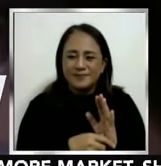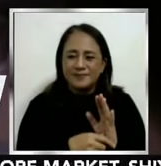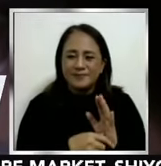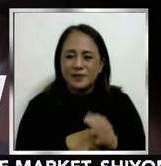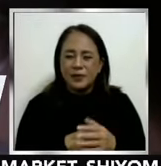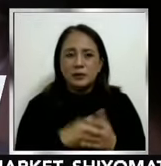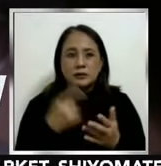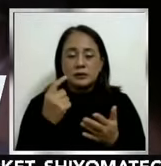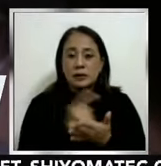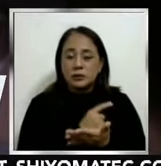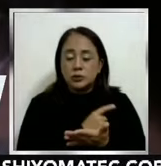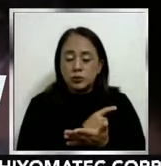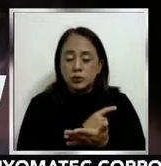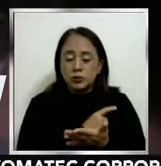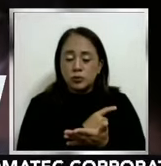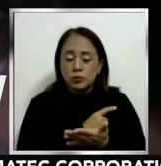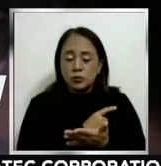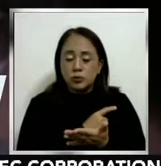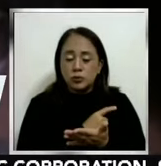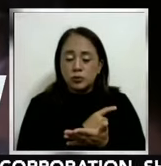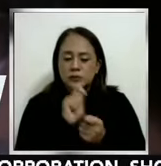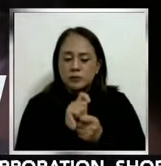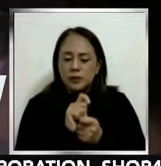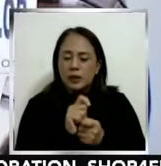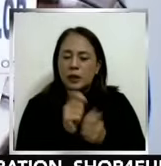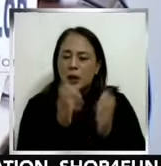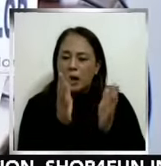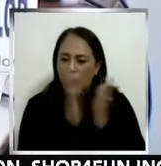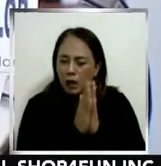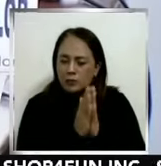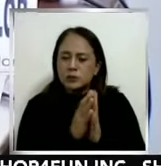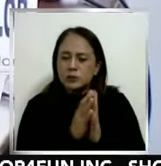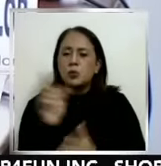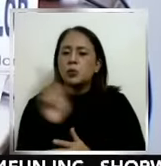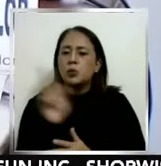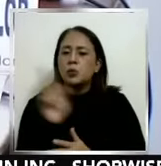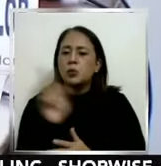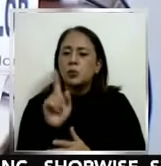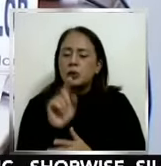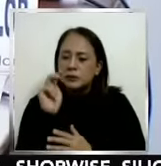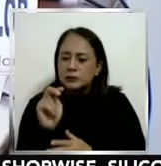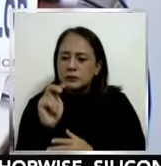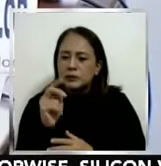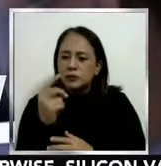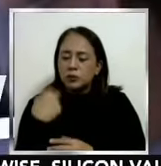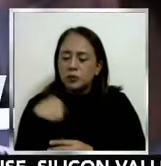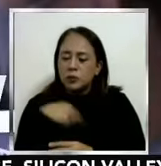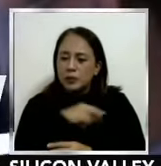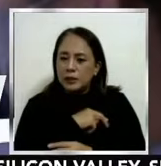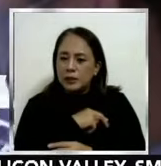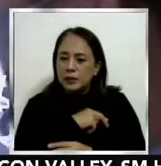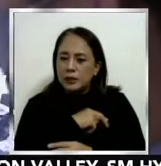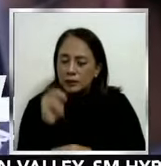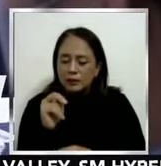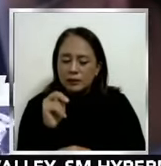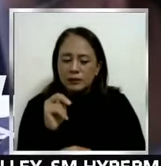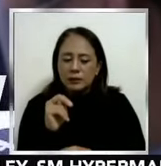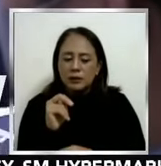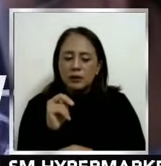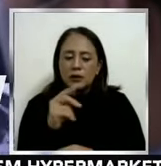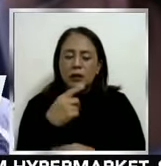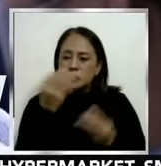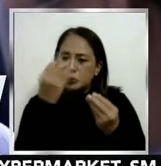we specifically asked what they needed. The mayor that time, ang sabi po sa akin